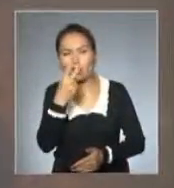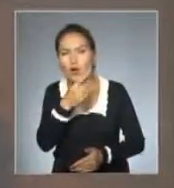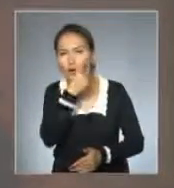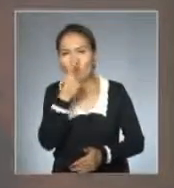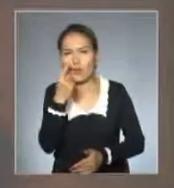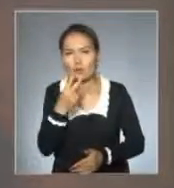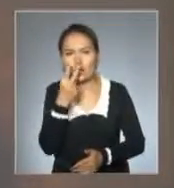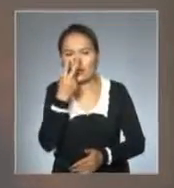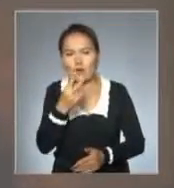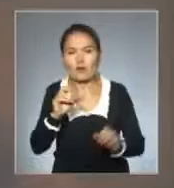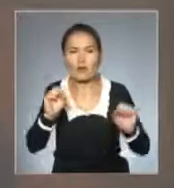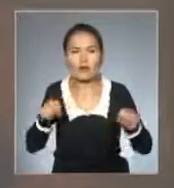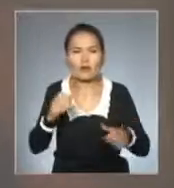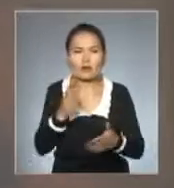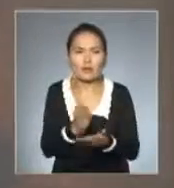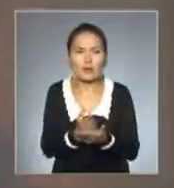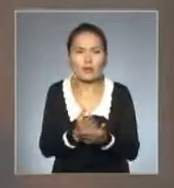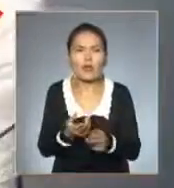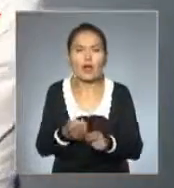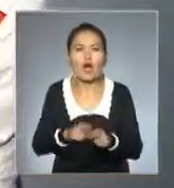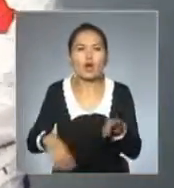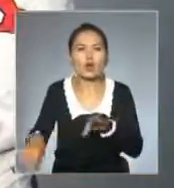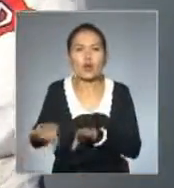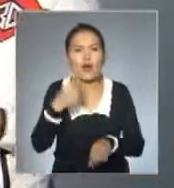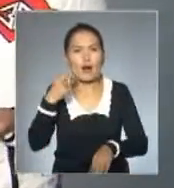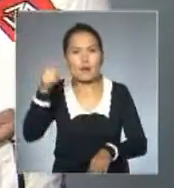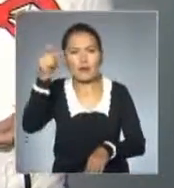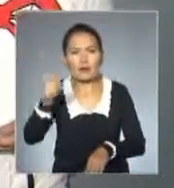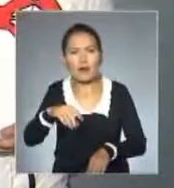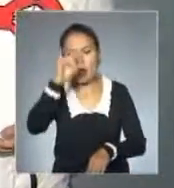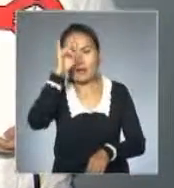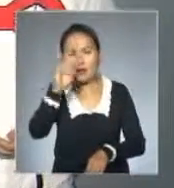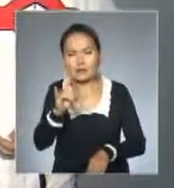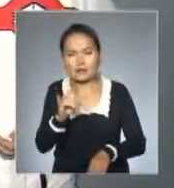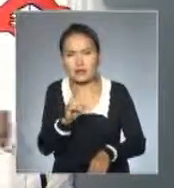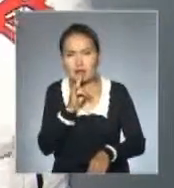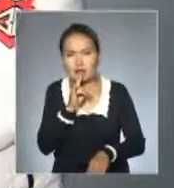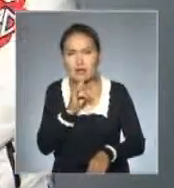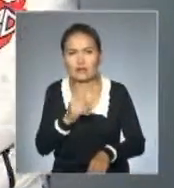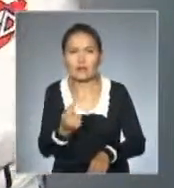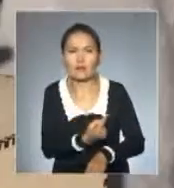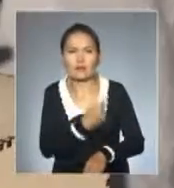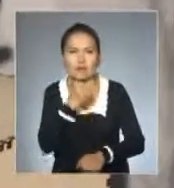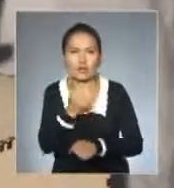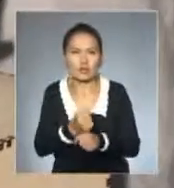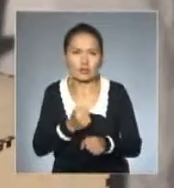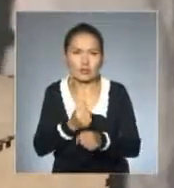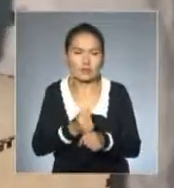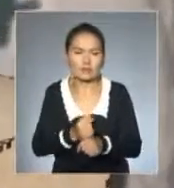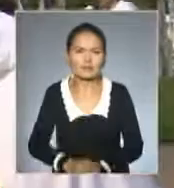шолып шығуға мүмкіндік мол. Айта кетейік, жоба авторларының бәрі қазақстандық.